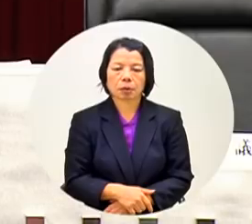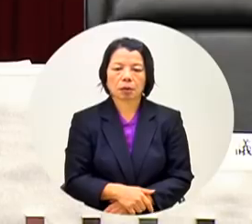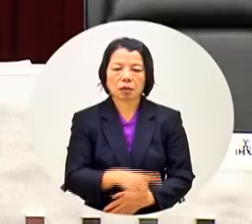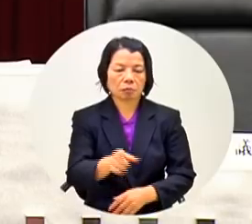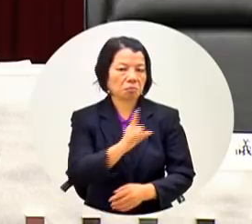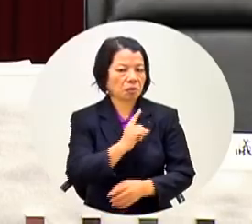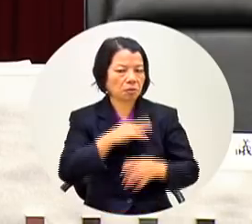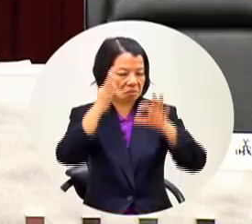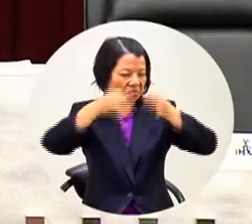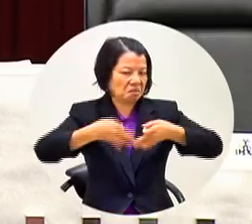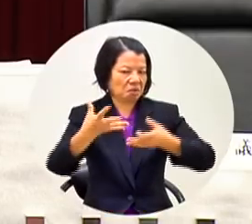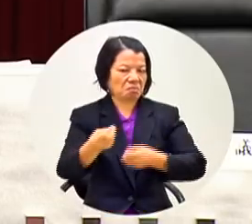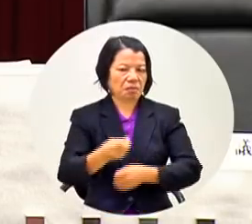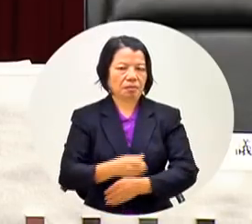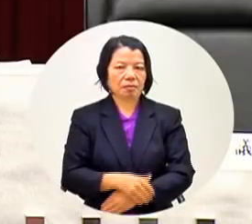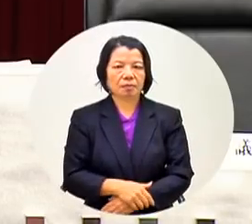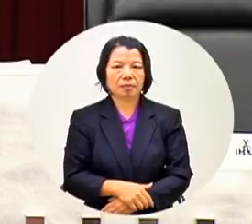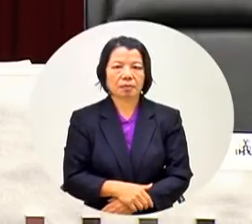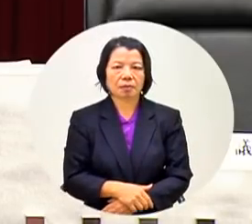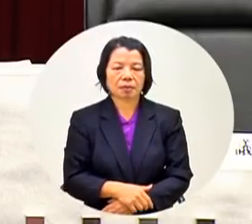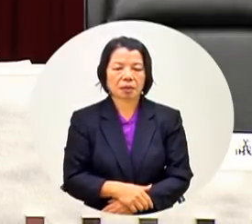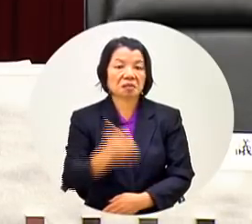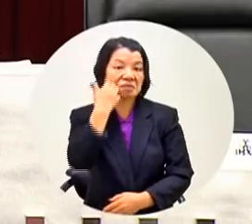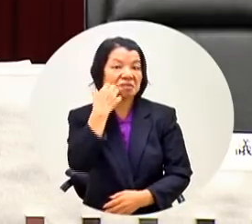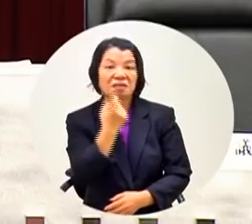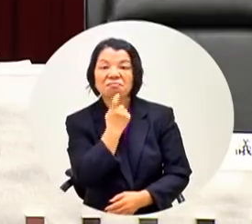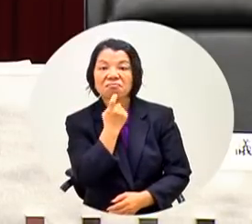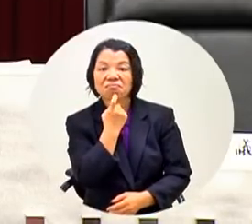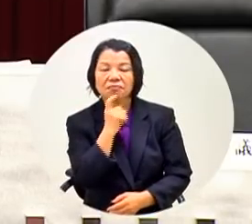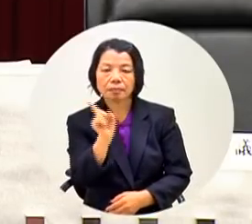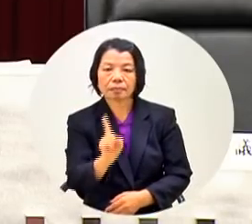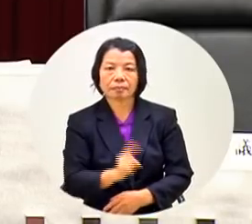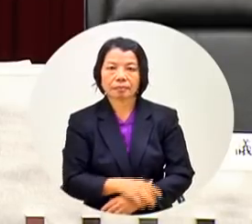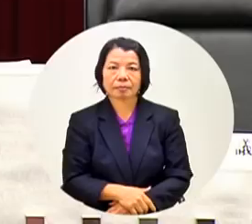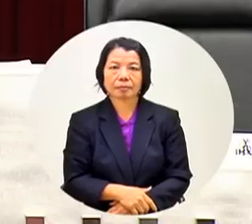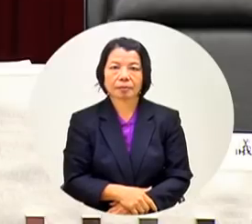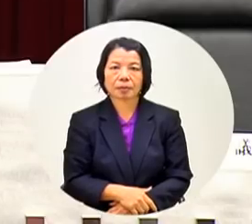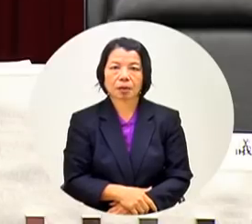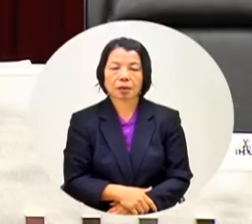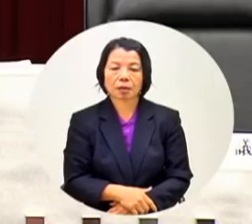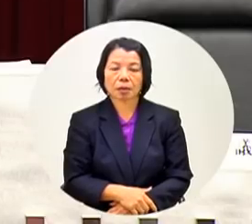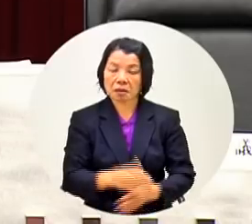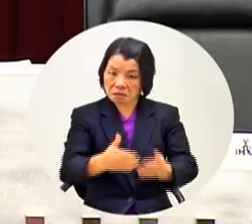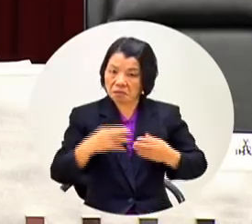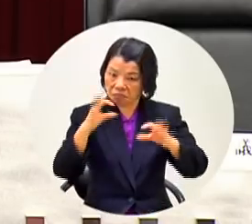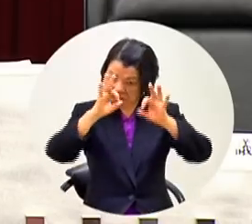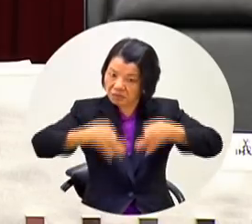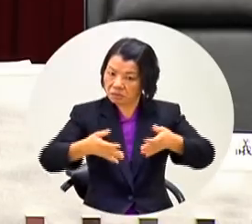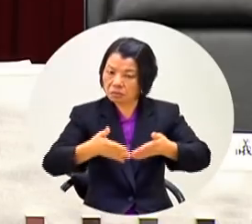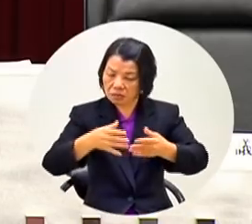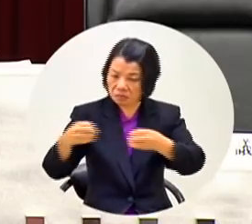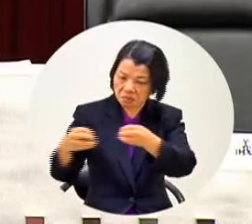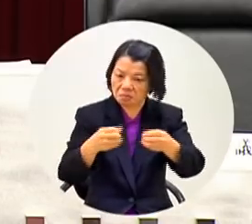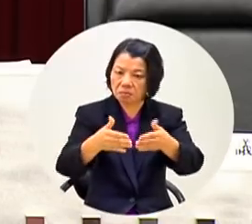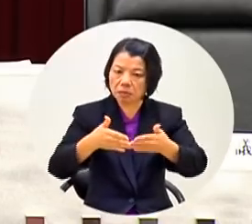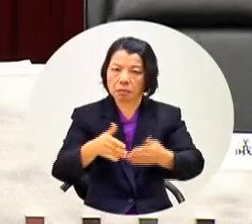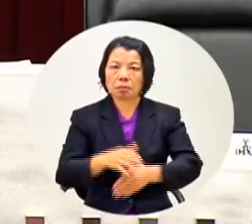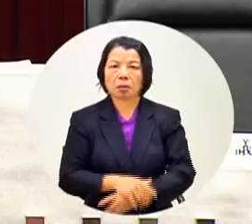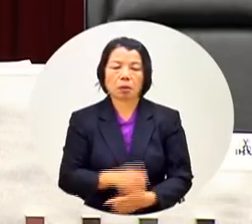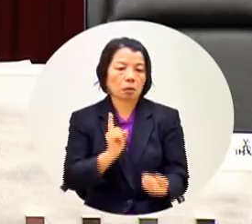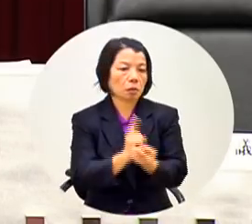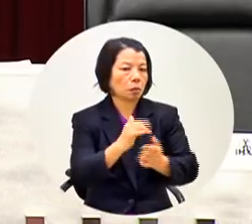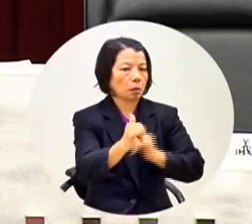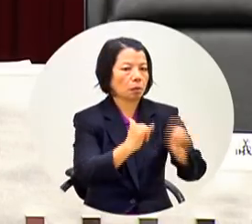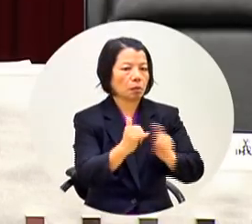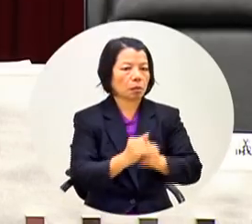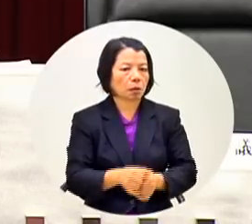啥物人咧质疑？难道不需要检讨吗？百姓目睭拢金的，我甲你讲真正的，即摆拢透明